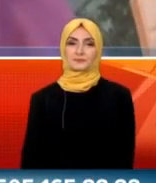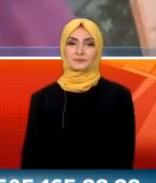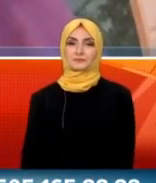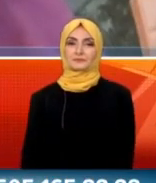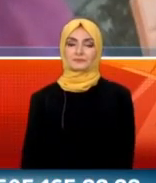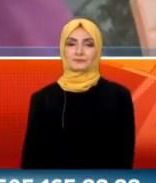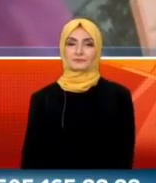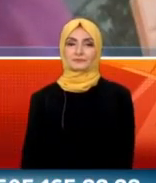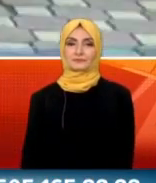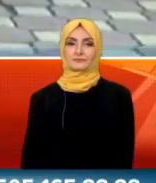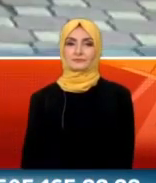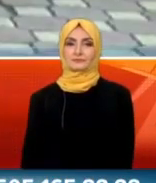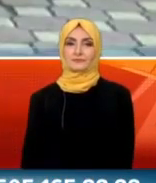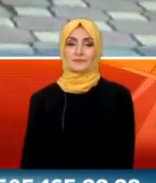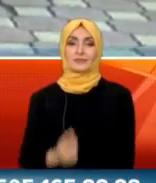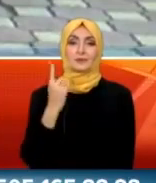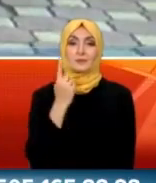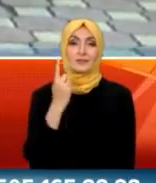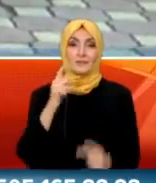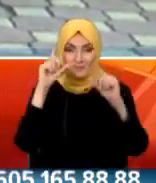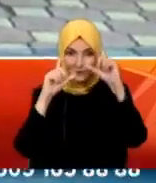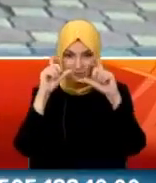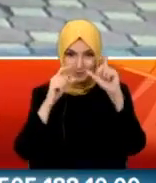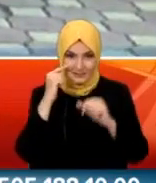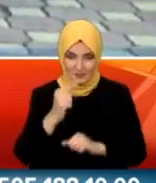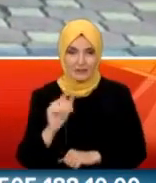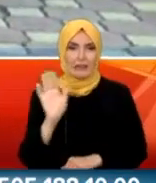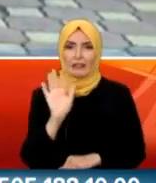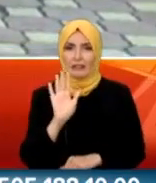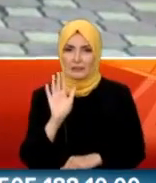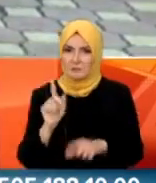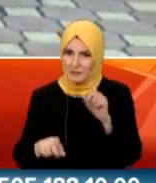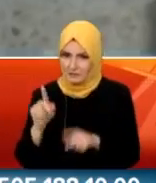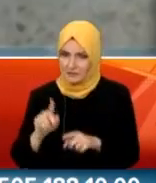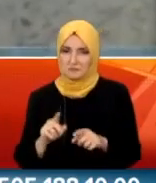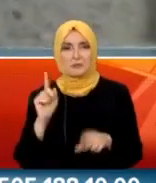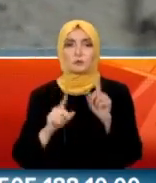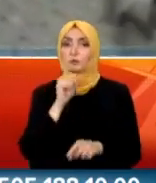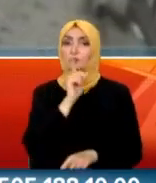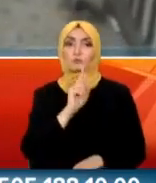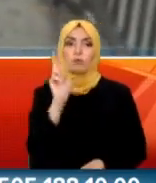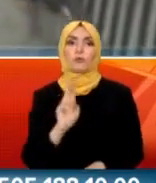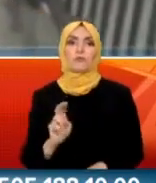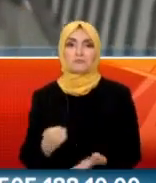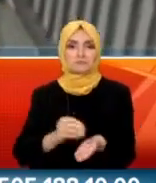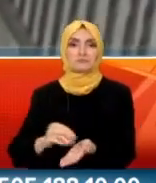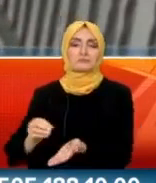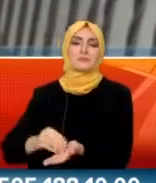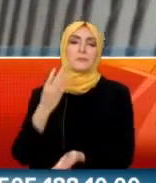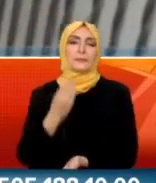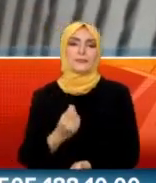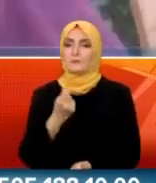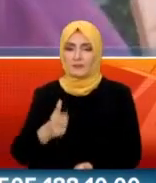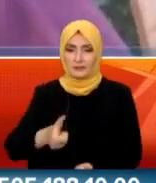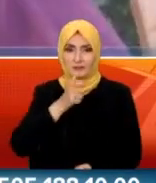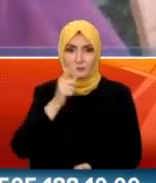bunların hepsini böyle çekmem mümkün değildi. Bir fotoğraf çekiminden kimi zaman 50, kimi zaman 100 dolar alıyordu. Geçimini yıllarca bıyığı